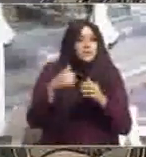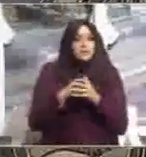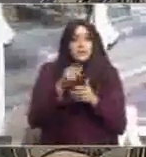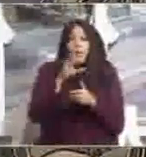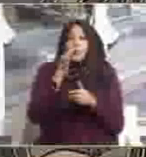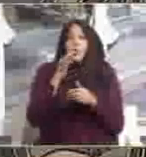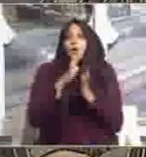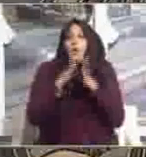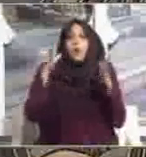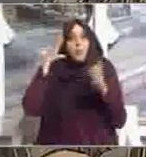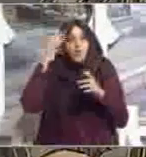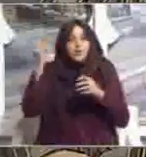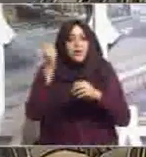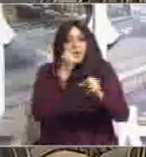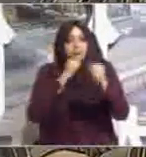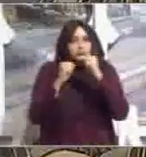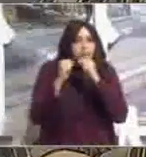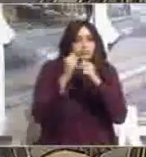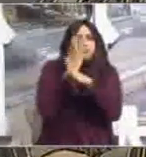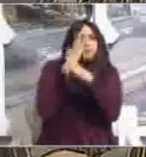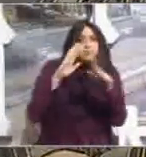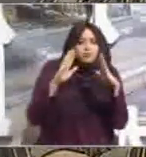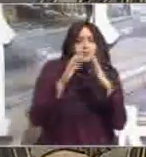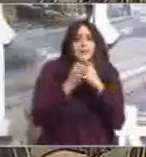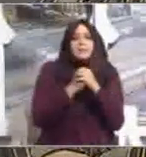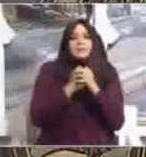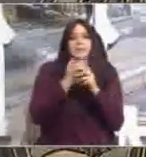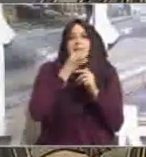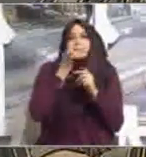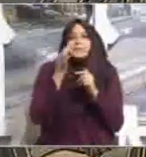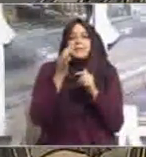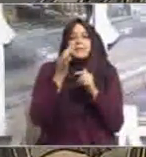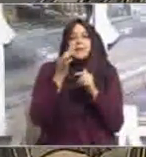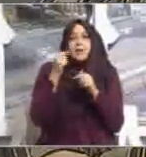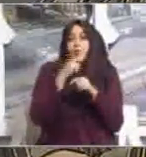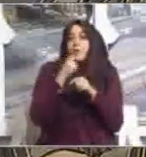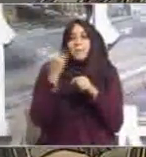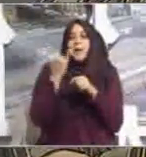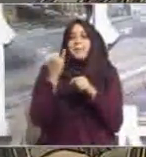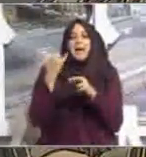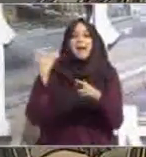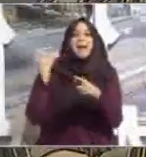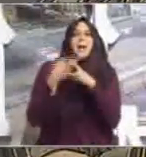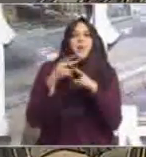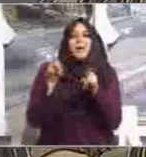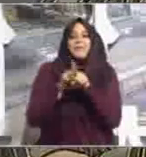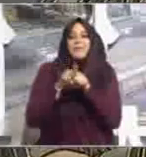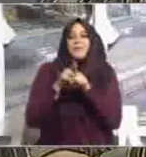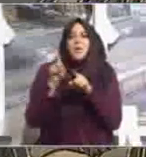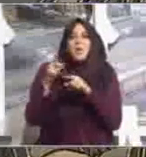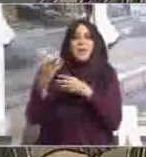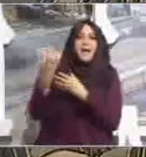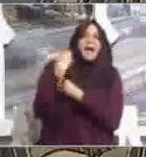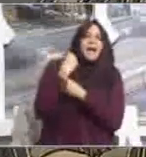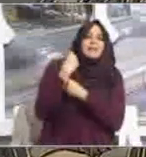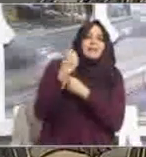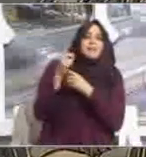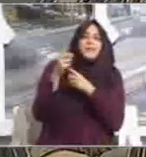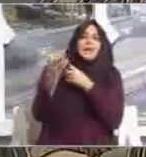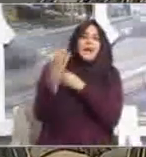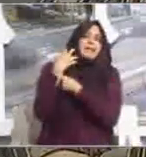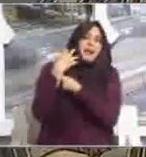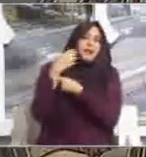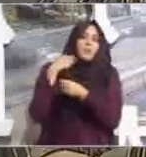الرياضات هو يدفع بالتي هي أحسن ما, ما, ما, ما, ما يردش عليه بما جاء منه ما يجي ما يرد